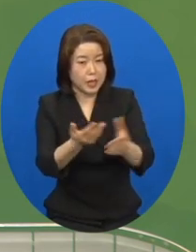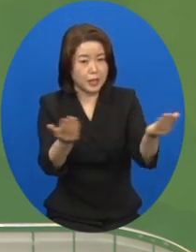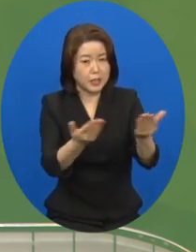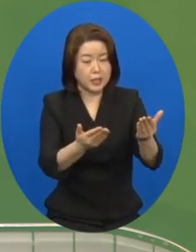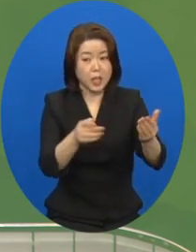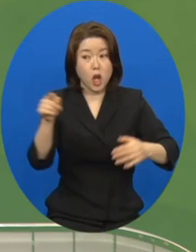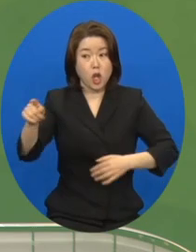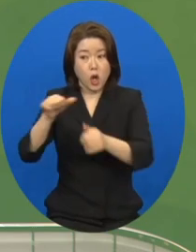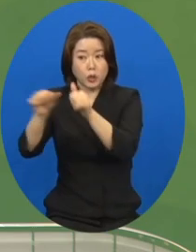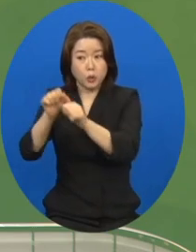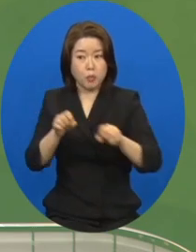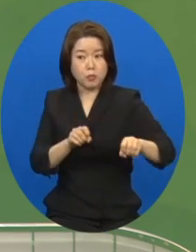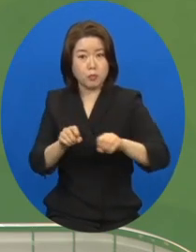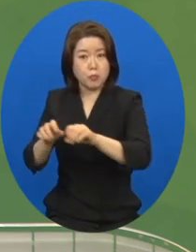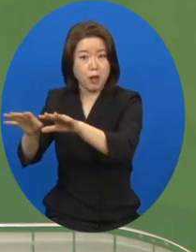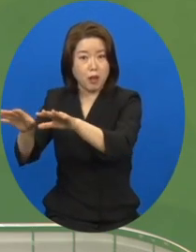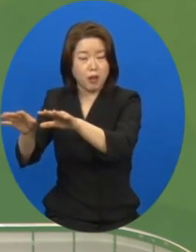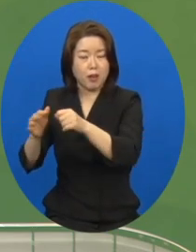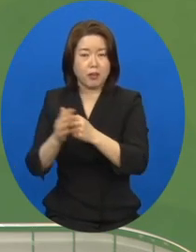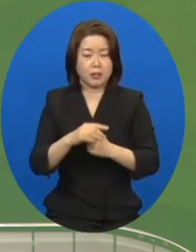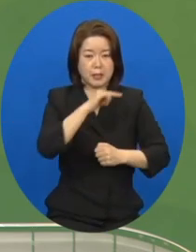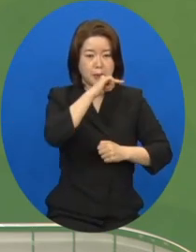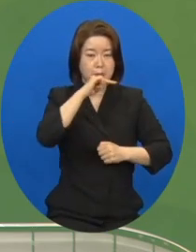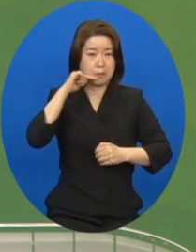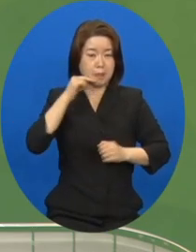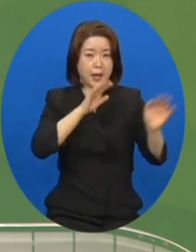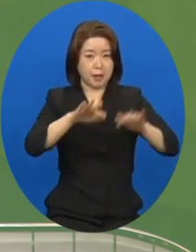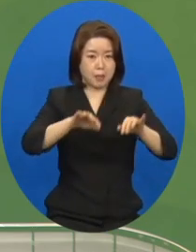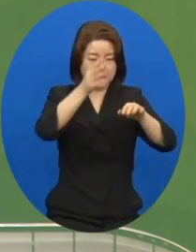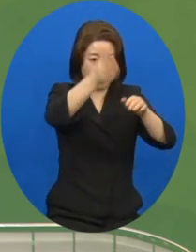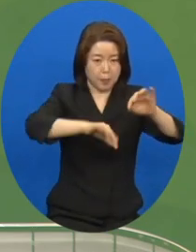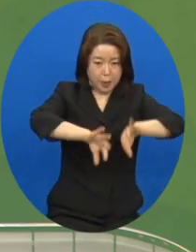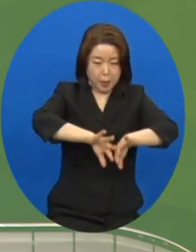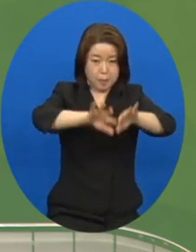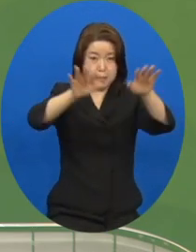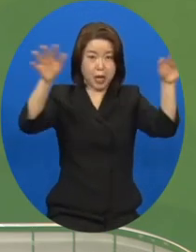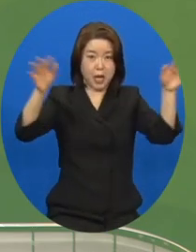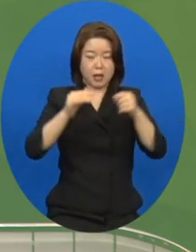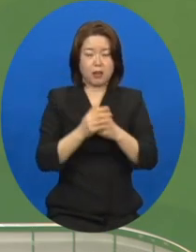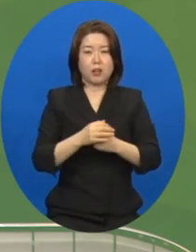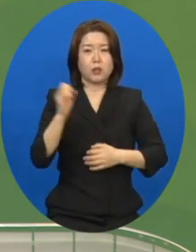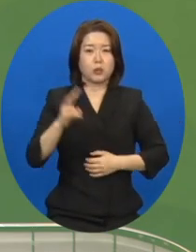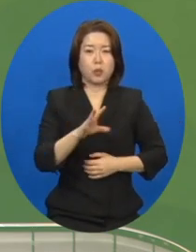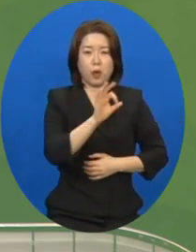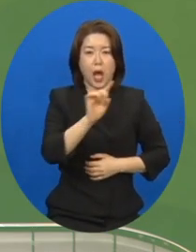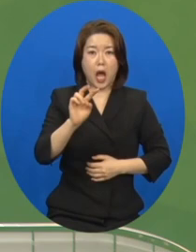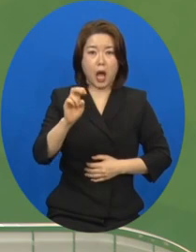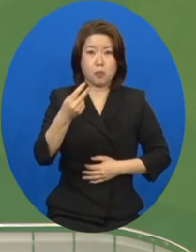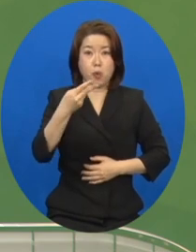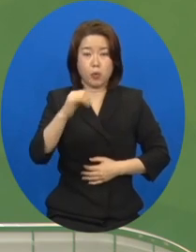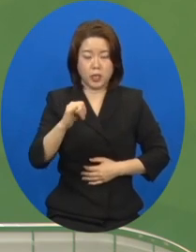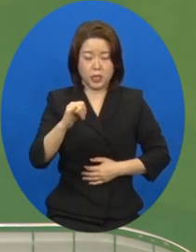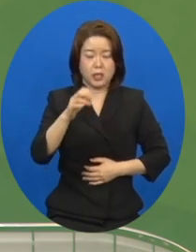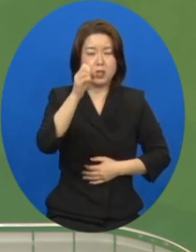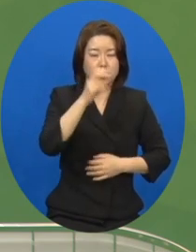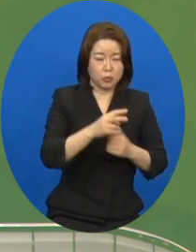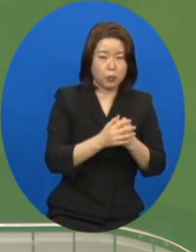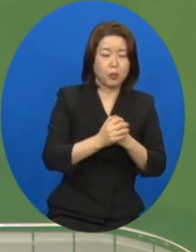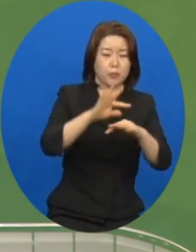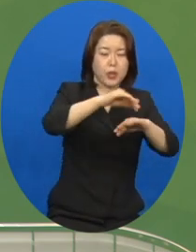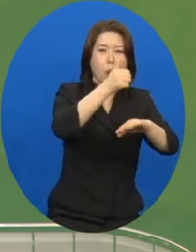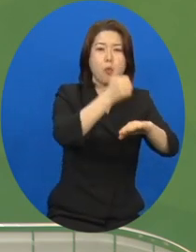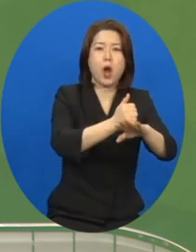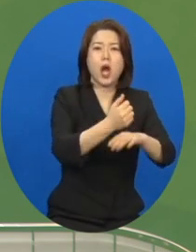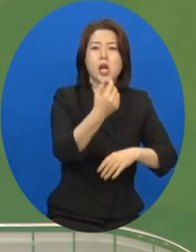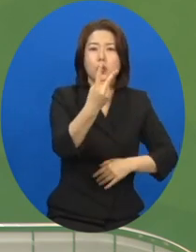거예요. 홍해가 갈라졌던 일, 아모리 족속의 시온과 옥이라고 하는 막강한